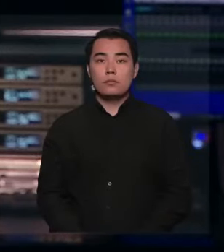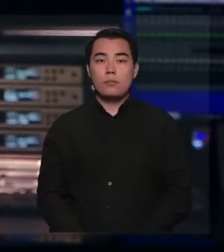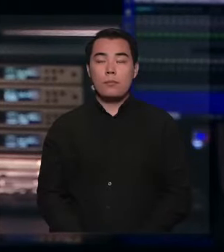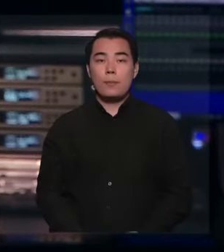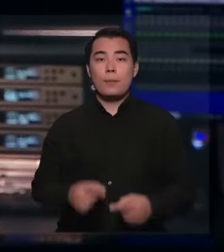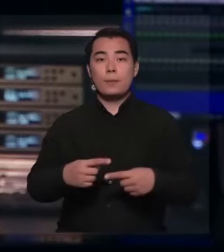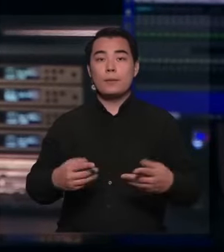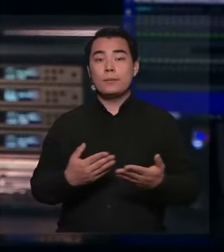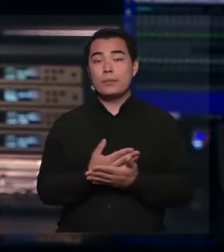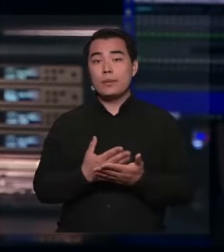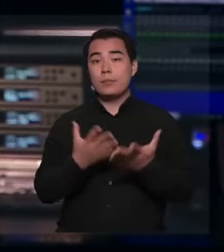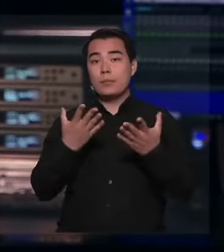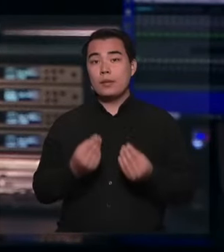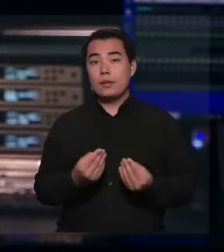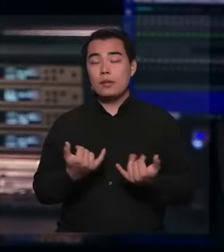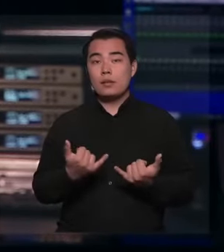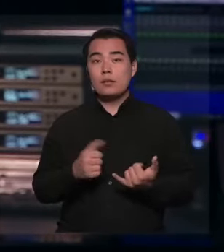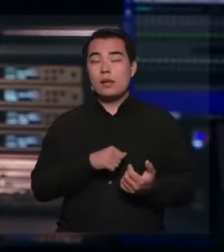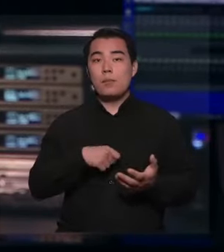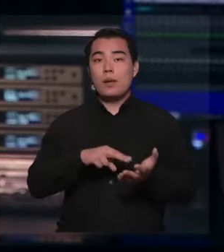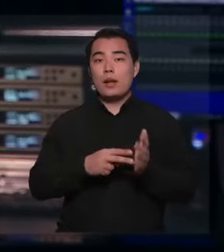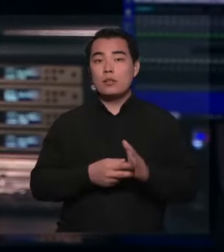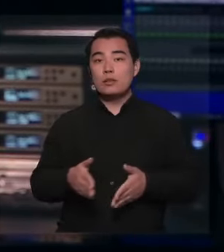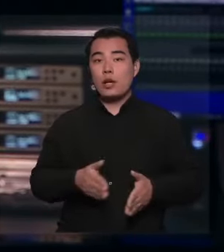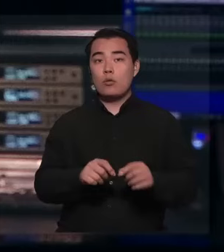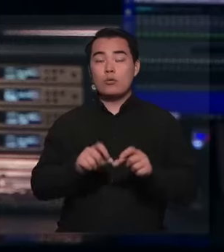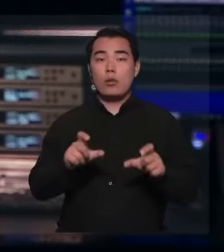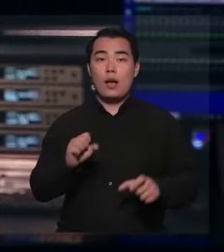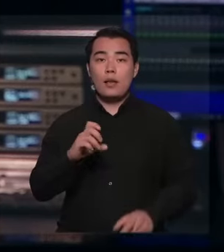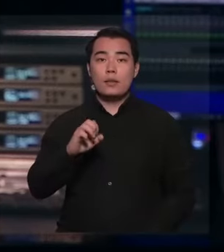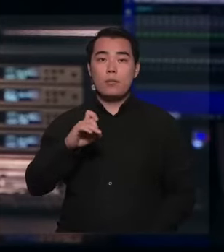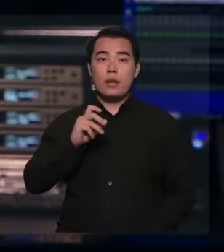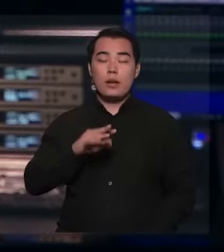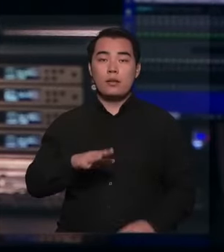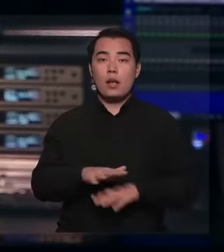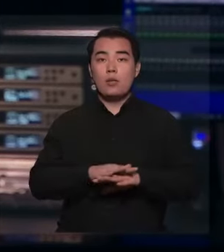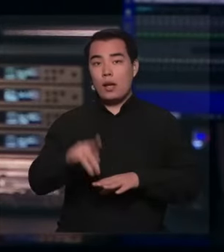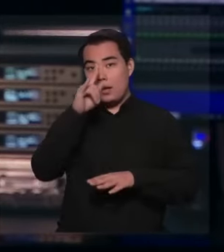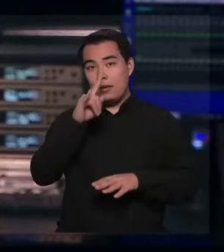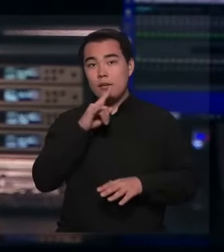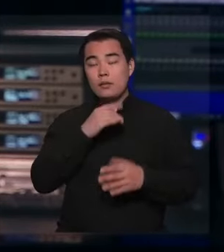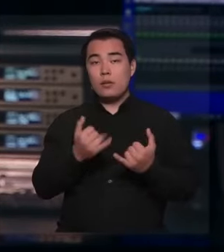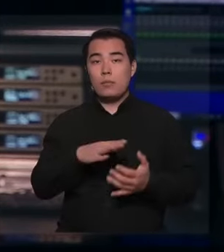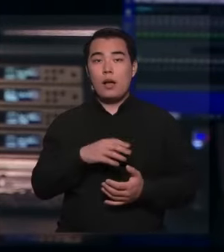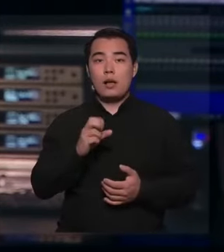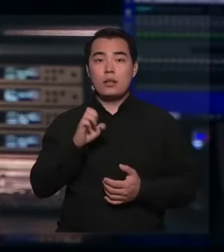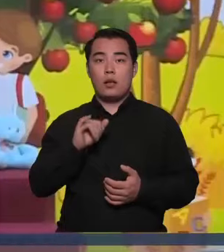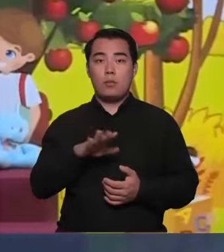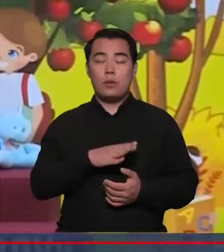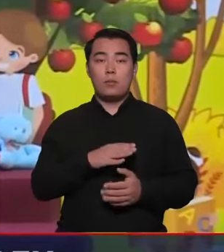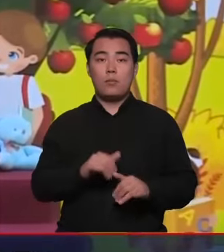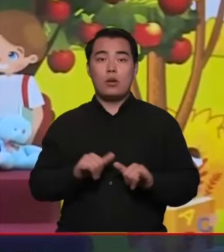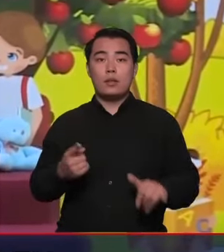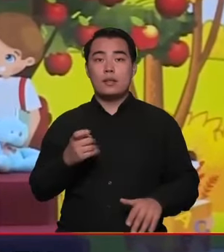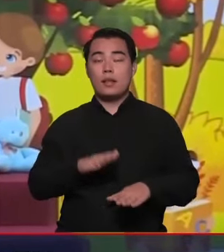К другим темам дня. Благотворительная акция «Дорога в школу» Ассамблеи народа Казахстана сегодня прошла в Актау. Более